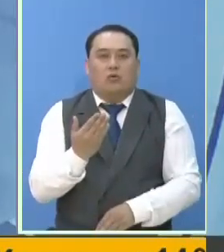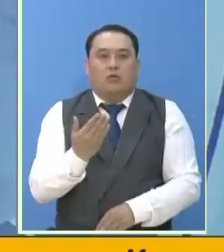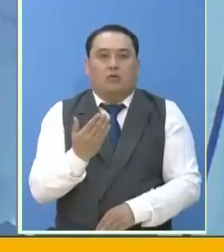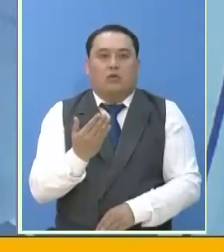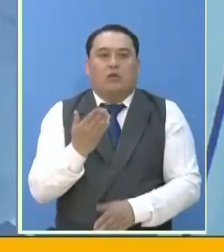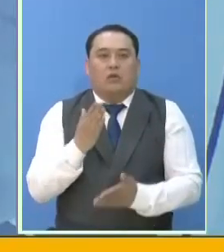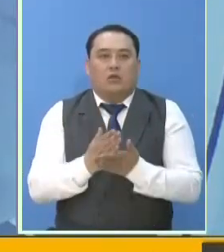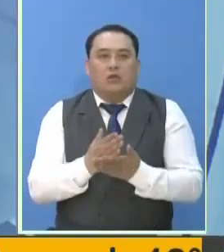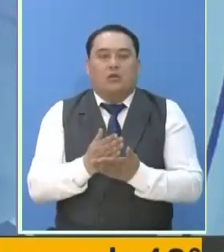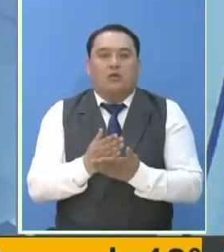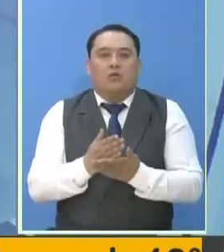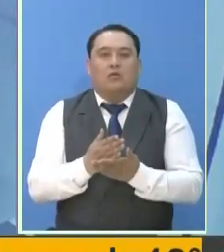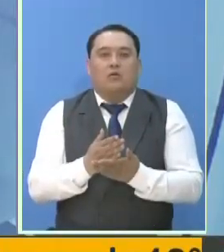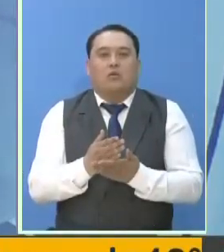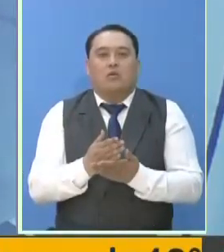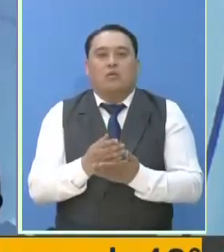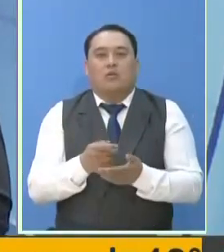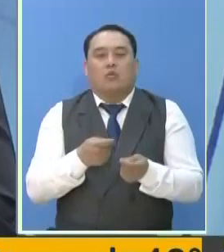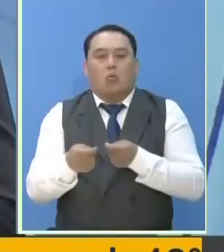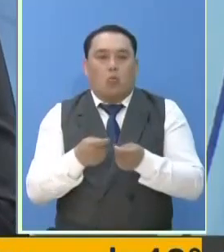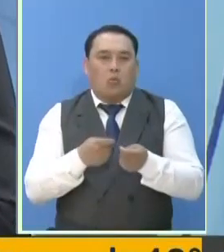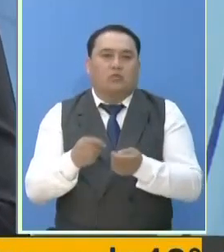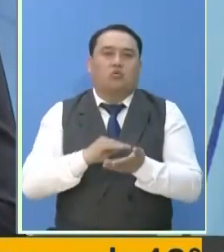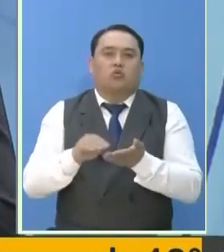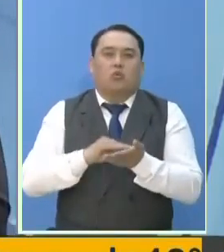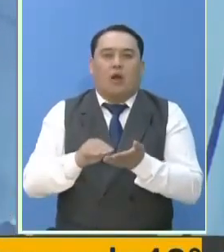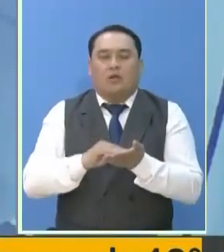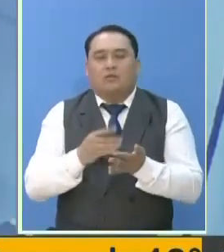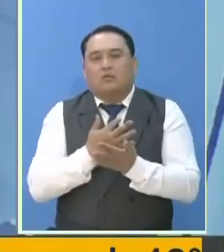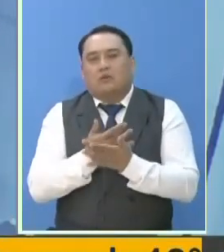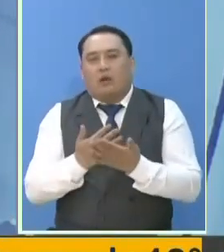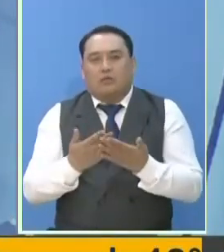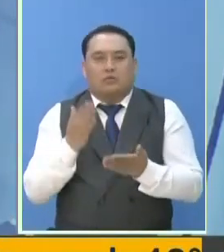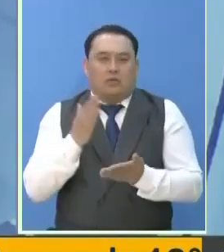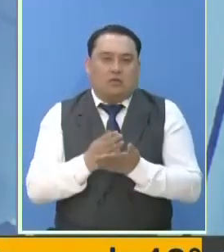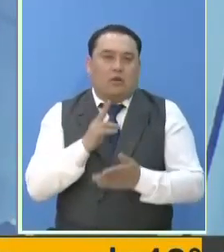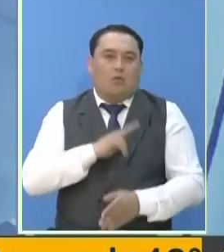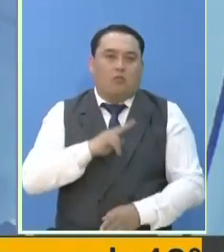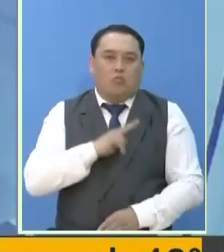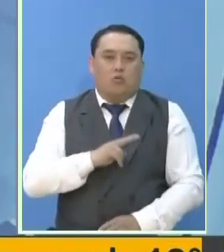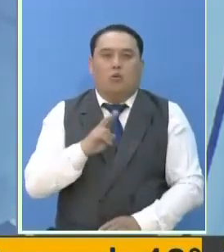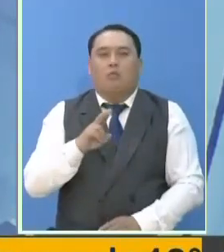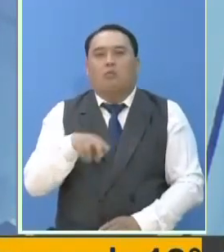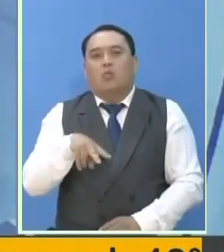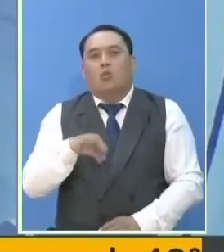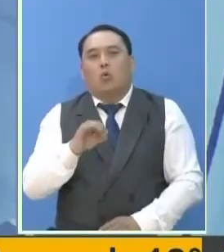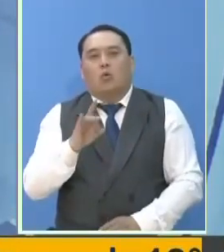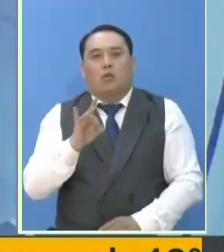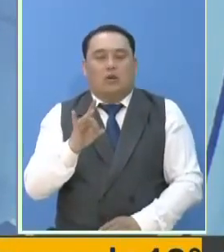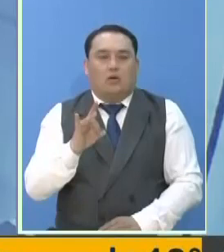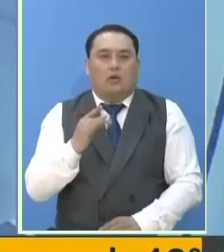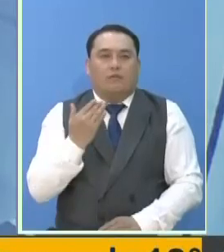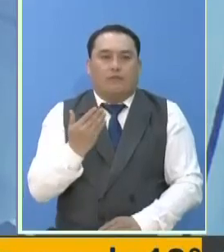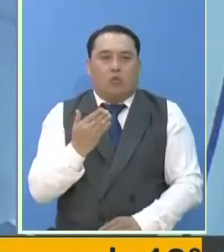же и блогеры, там же и представители средств массовой информации, которые действительно на всю ситуацию, которая сейчас у